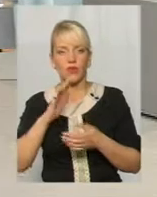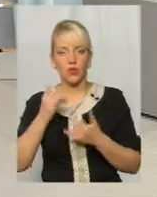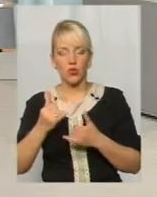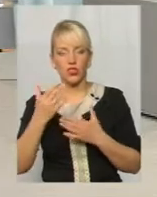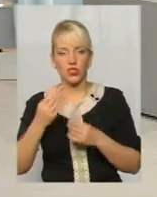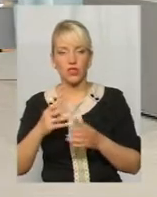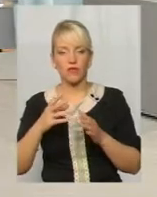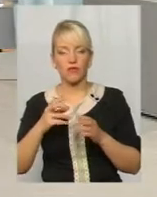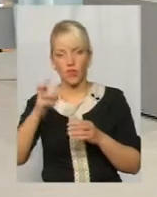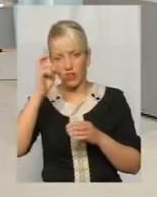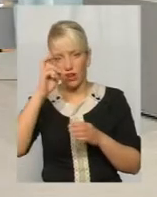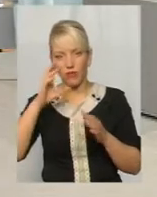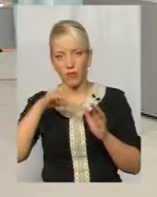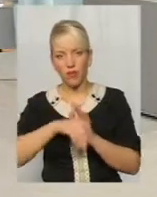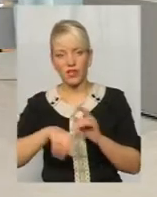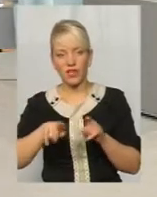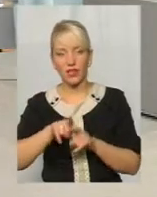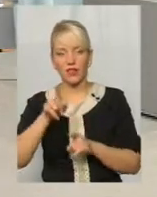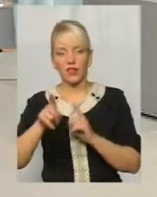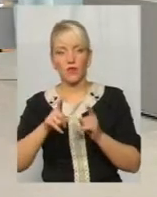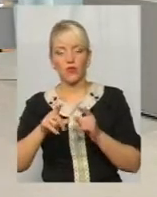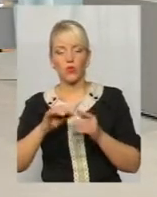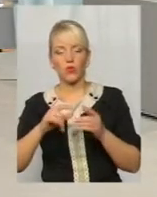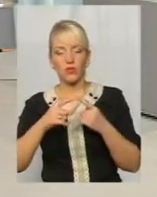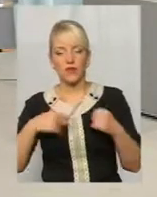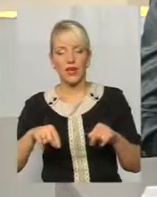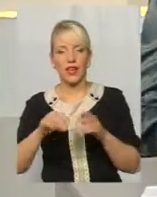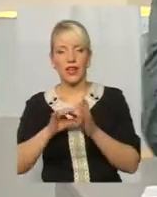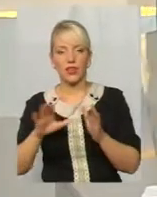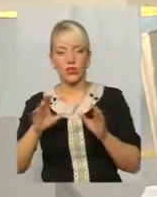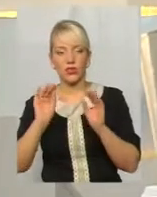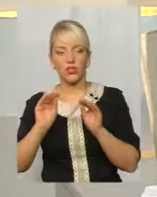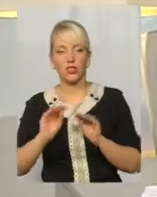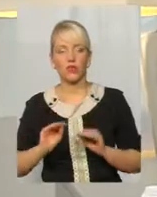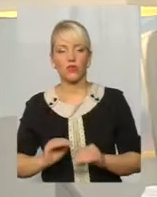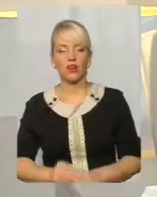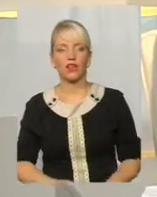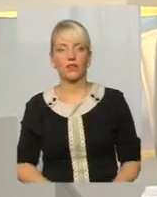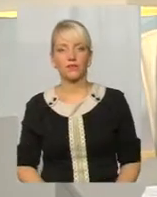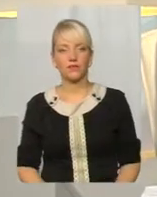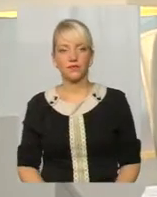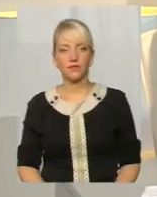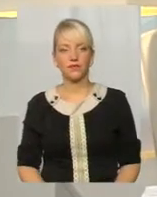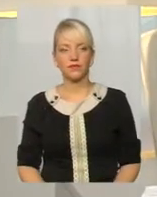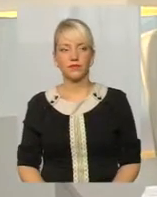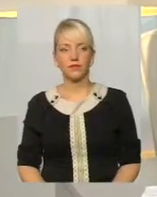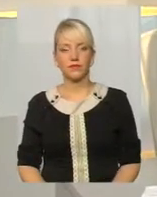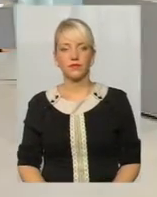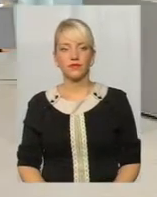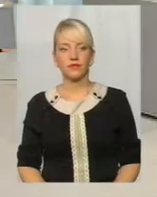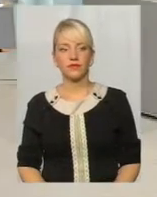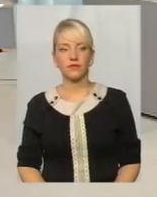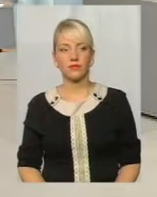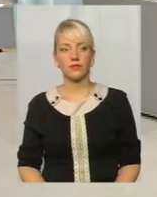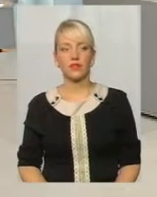від впровадження таких реформ в сфері електронного декларування і, власне, повернутися до старої схеми? Ну,